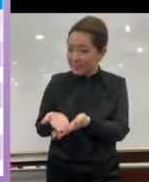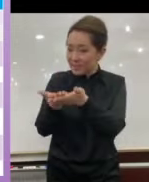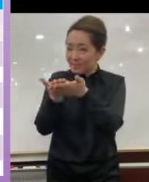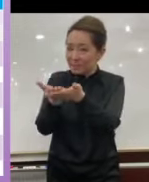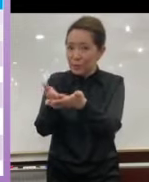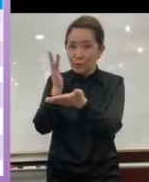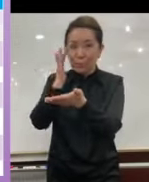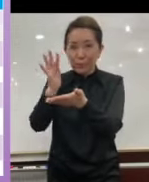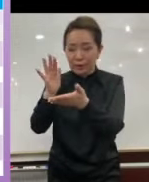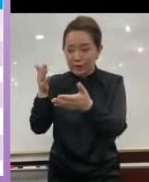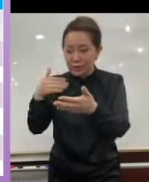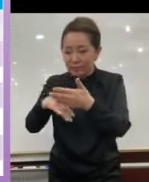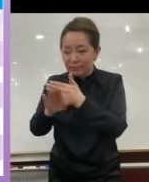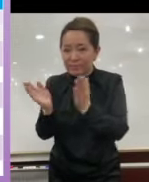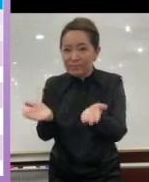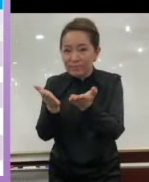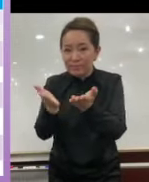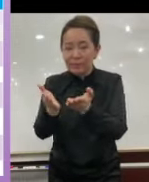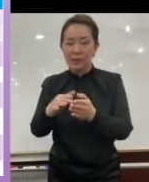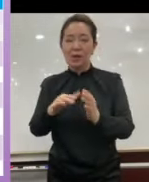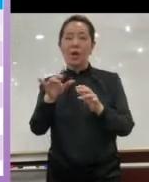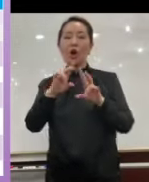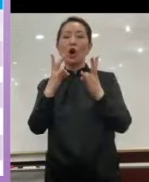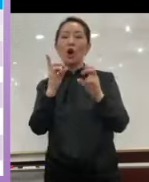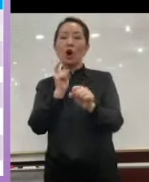хөдөлмөрийн нийгмийн хамгааллын яамны чадвархийг бэхжүүлэх.